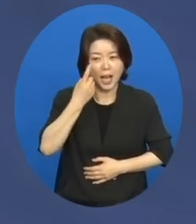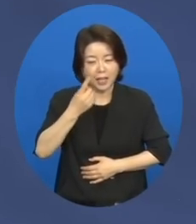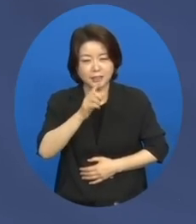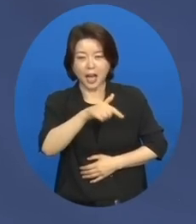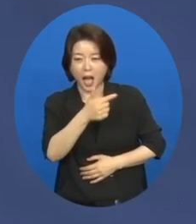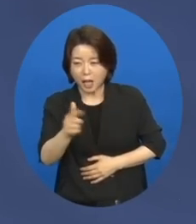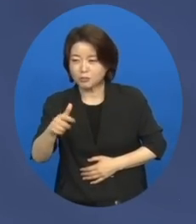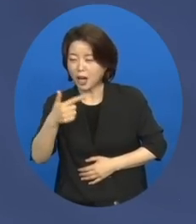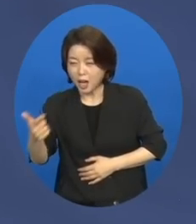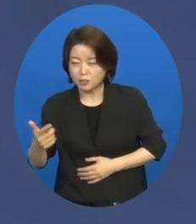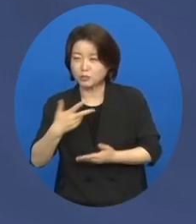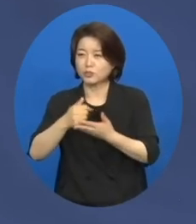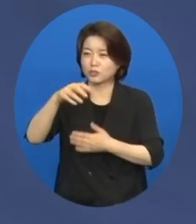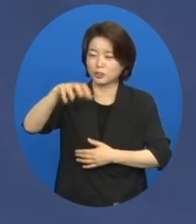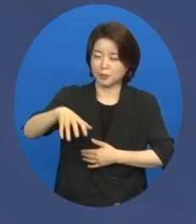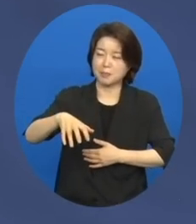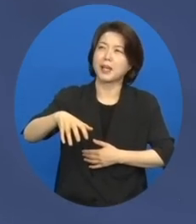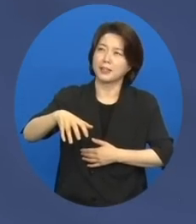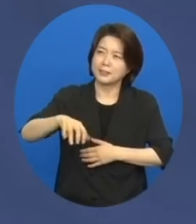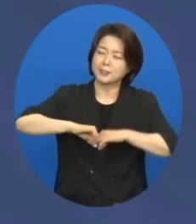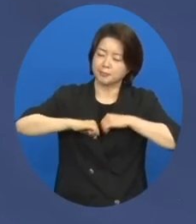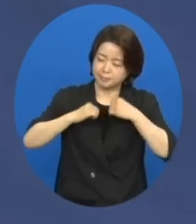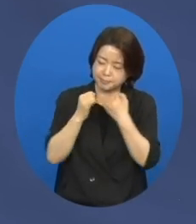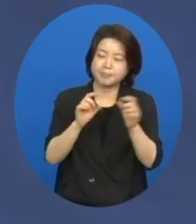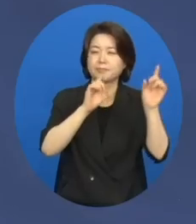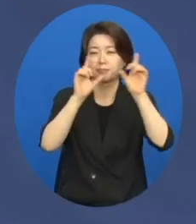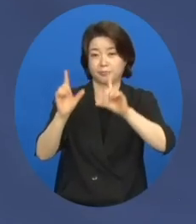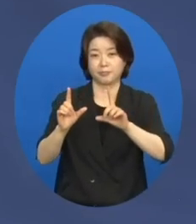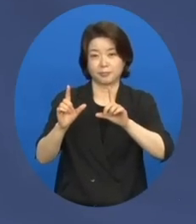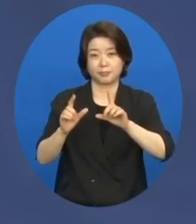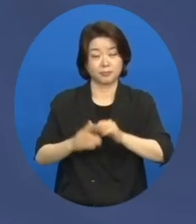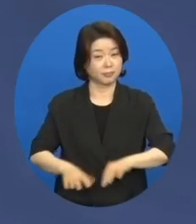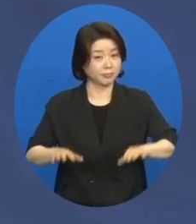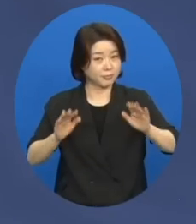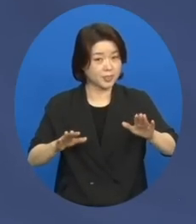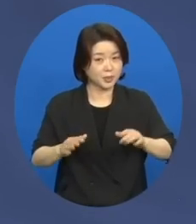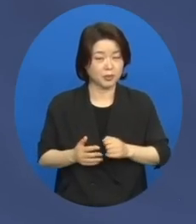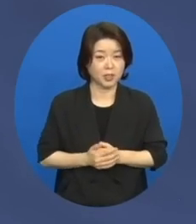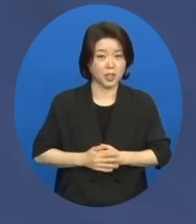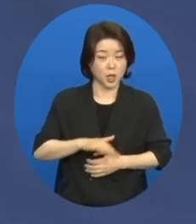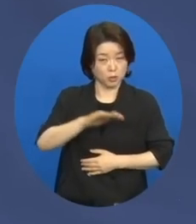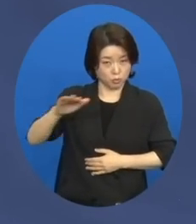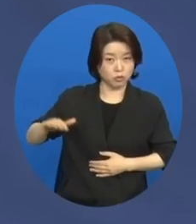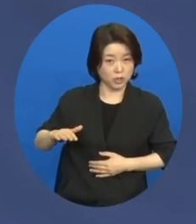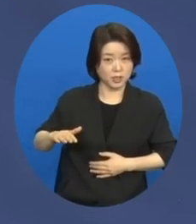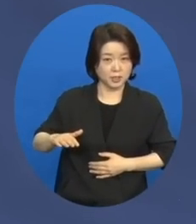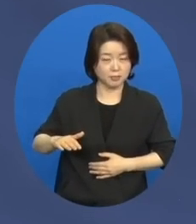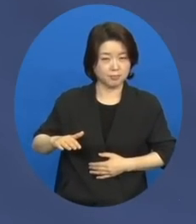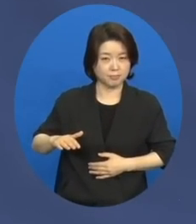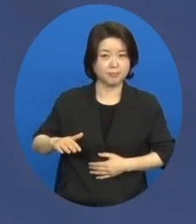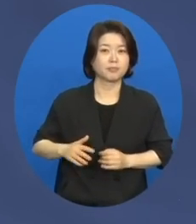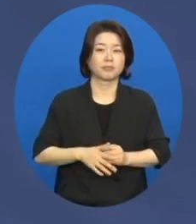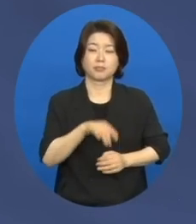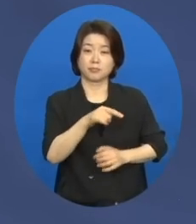하루하루 그냥 주님 앞에서 이렇게 순종하면서 살았는데, 자, 나름 저희는 그래도 그렇게 대단한